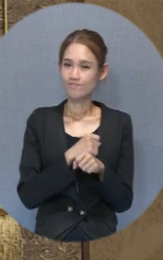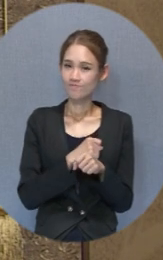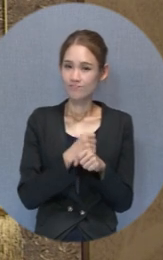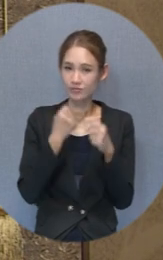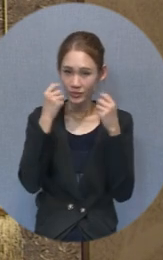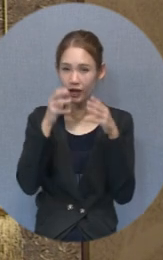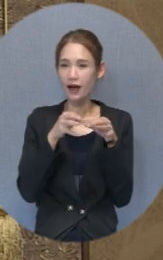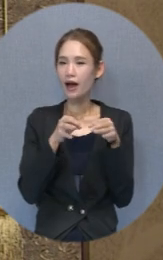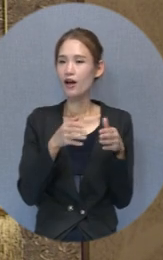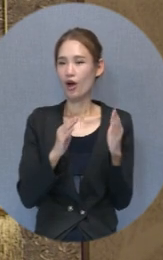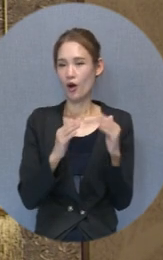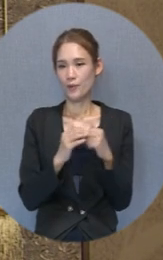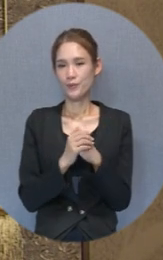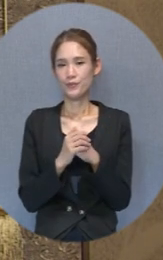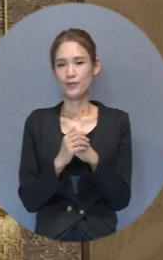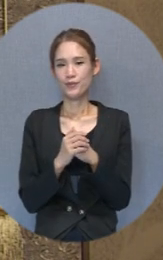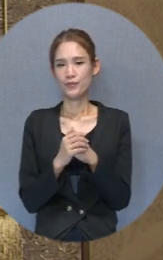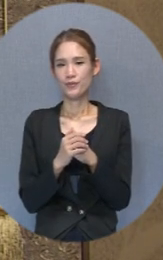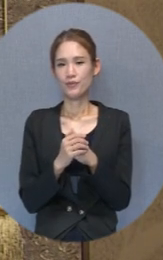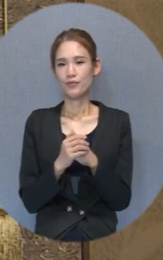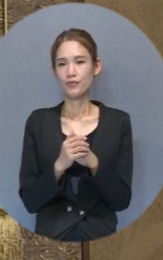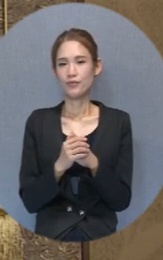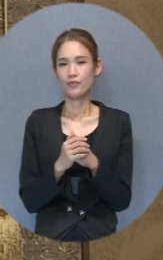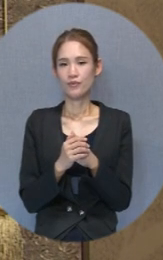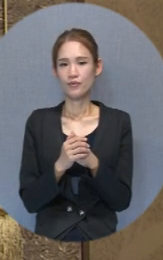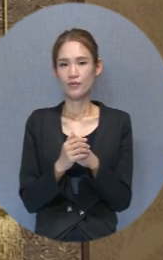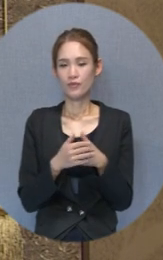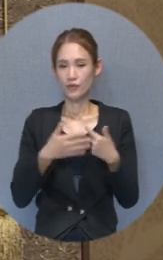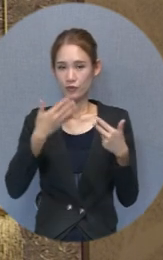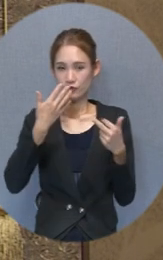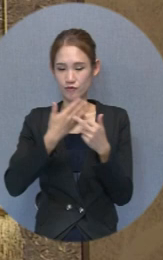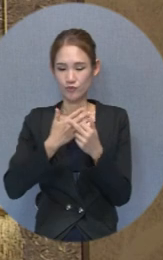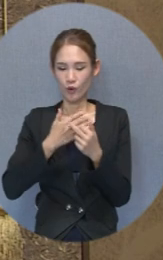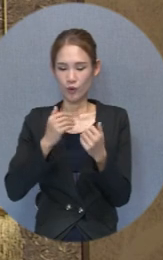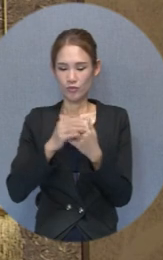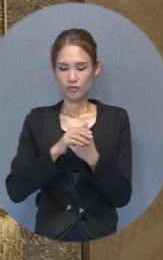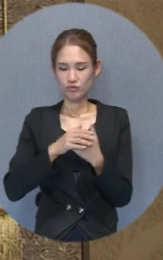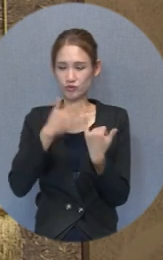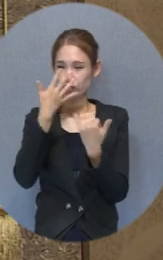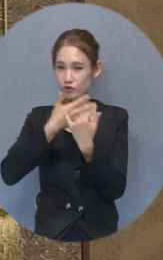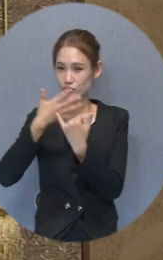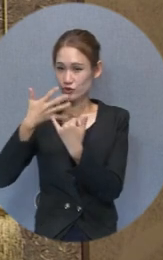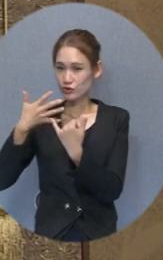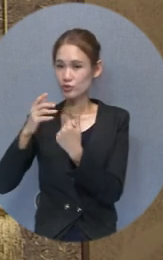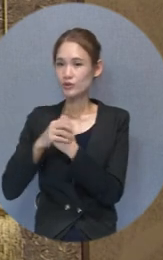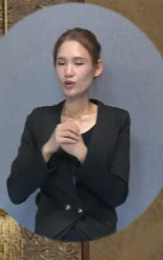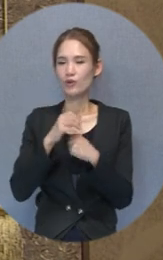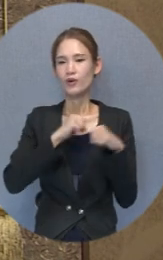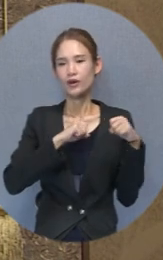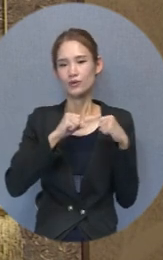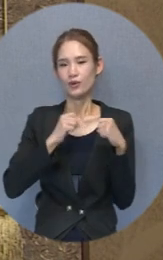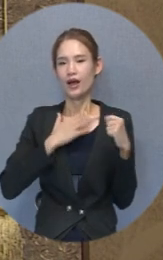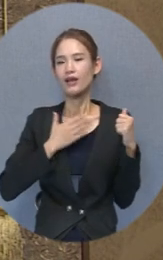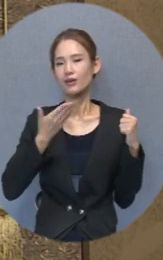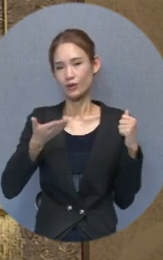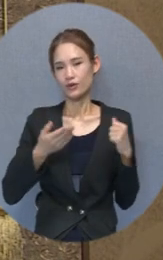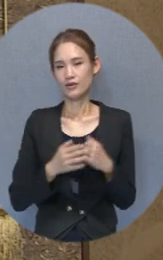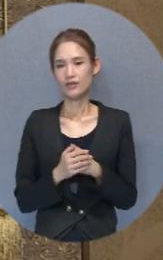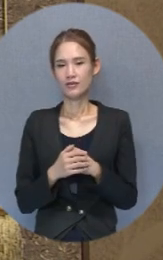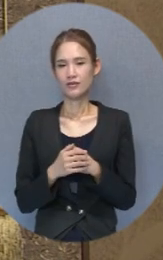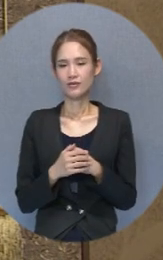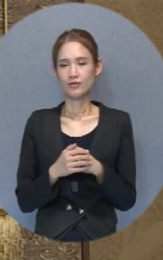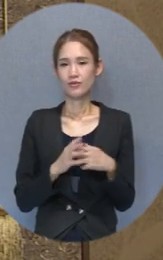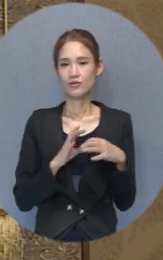이제 창업이라든지 아니면은 유튜브 활동이라든지 이런 방법들을 이제 알려드리죠. 네.